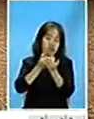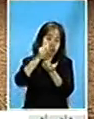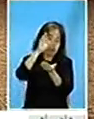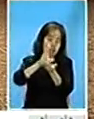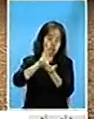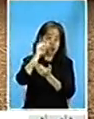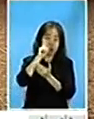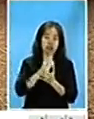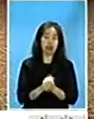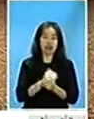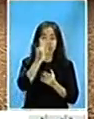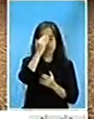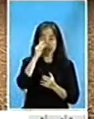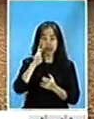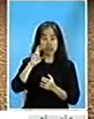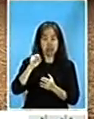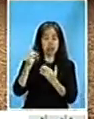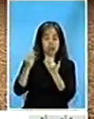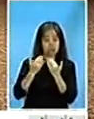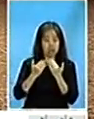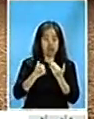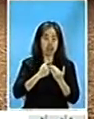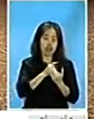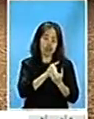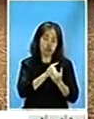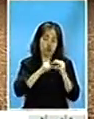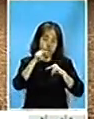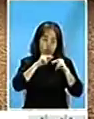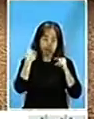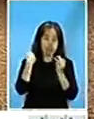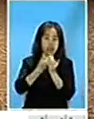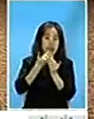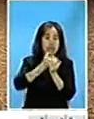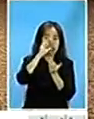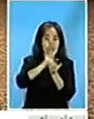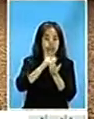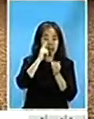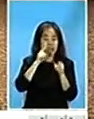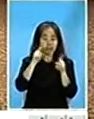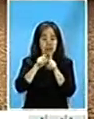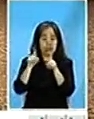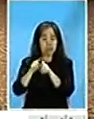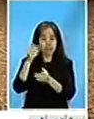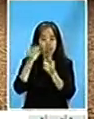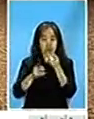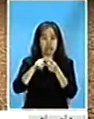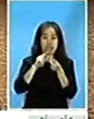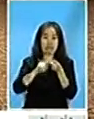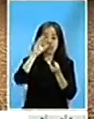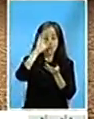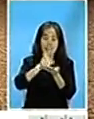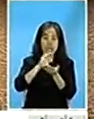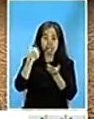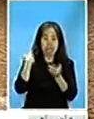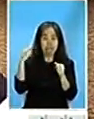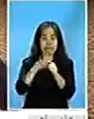ะเพราะว่าสภานี้มอบหมายให้ดิฉันไปตรวจสอบว่ามีงบซ้ำซ้อนไหมมีงบที่ใช้ประโยชน์ได้เต็มที่หรือเปล่าคุ้มค่าตอบโจทย์ประเทศไทย